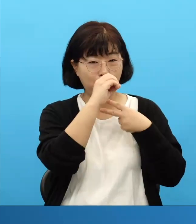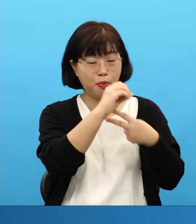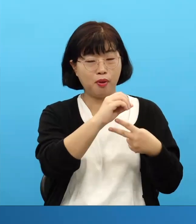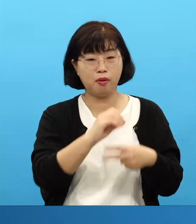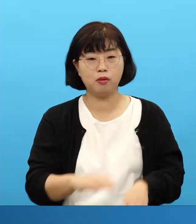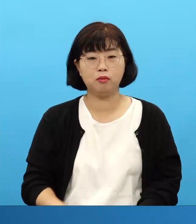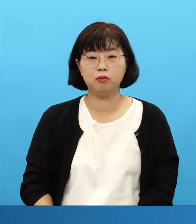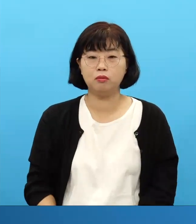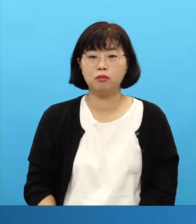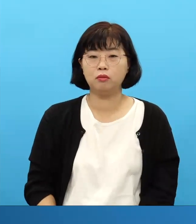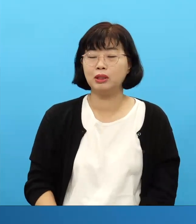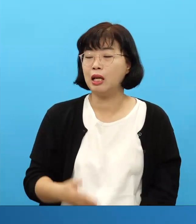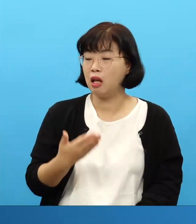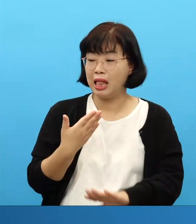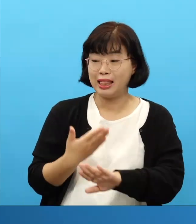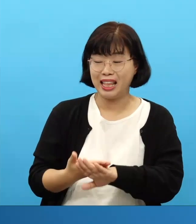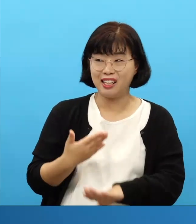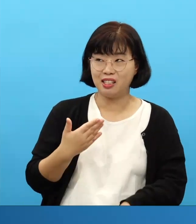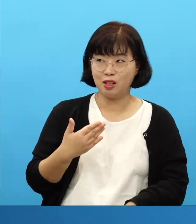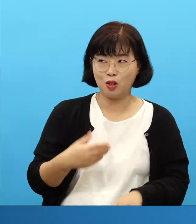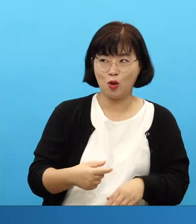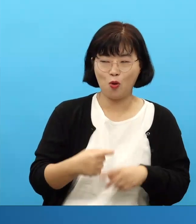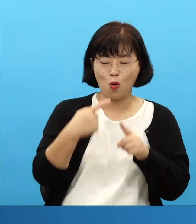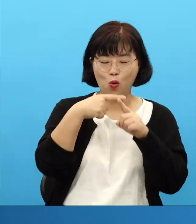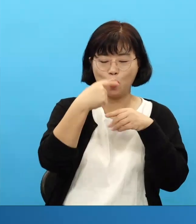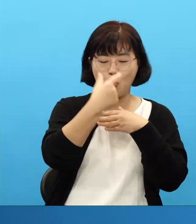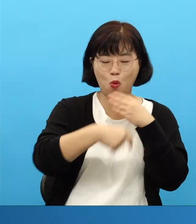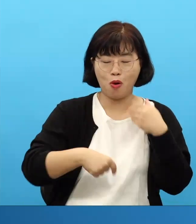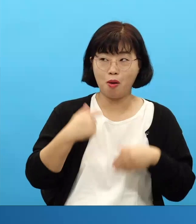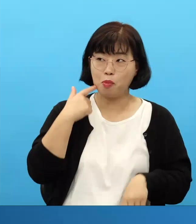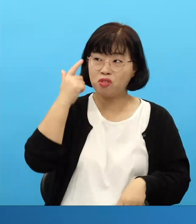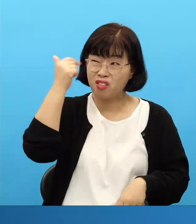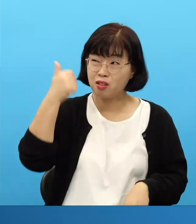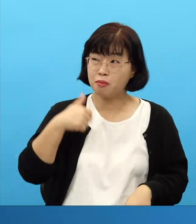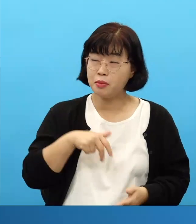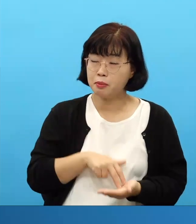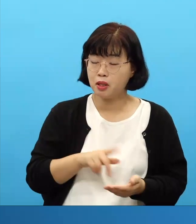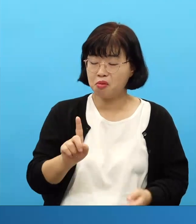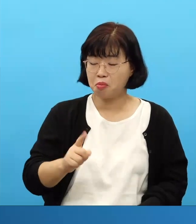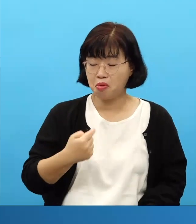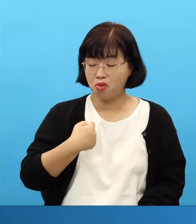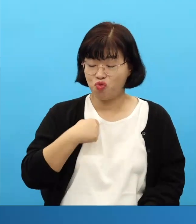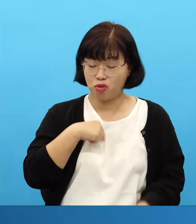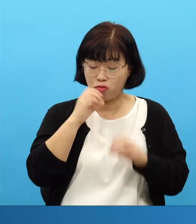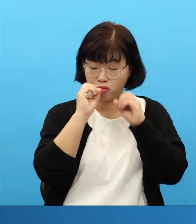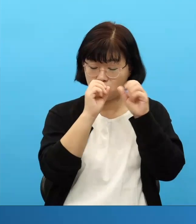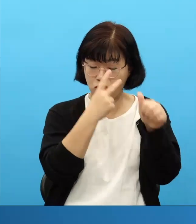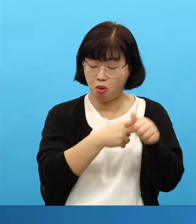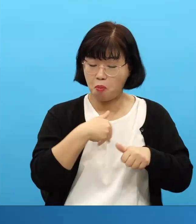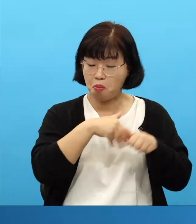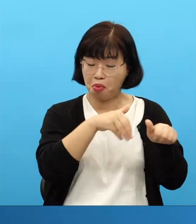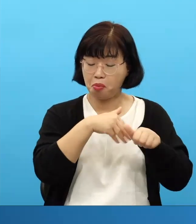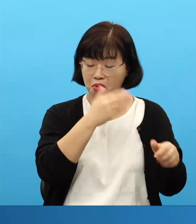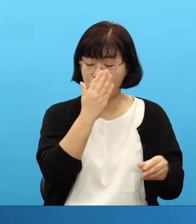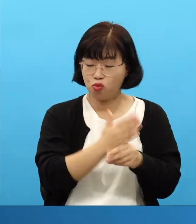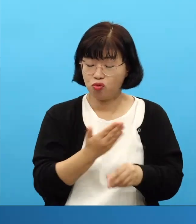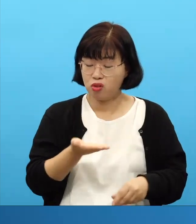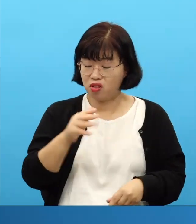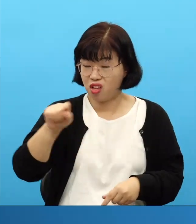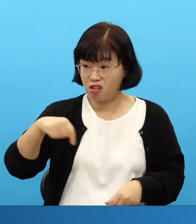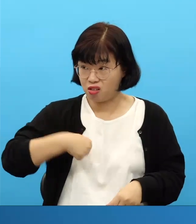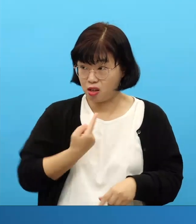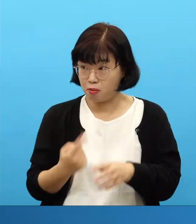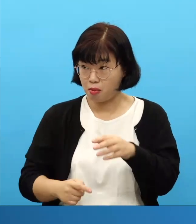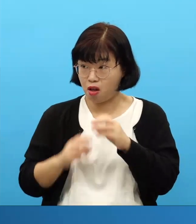나쁘겠죠. 기분 나쁘면 전도 하세요. I'm sure the pastors of the denominations might be really offended by my words, but if you are offended, then go out and evangelize. 다른 데 관심 가지 말고. And don't be interested